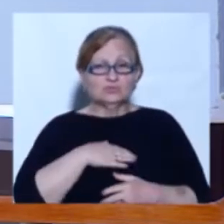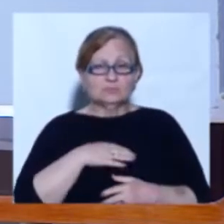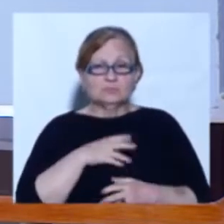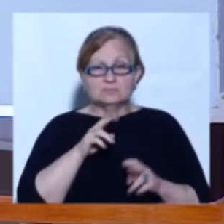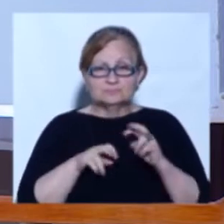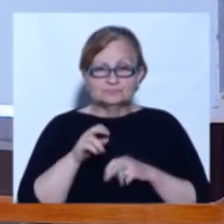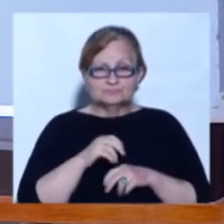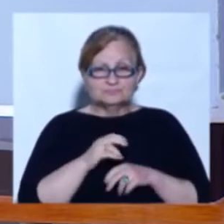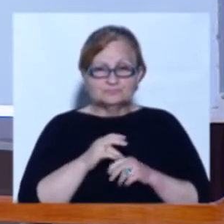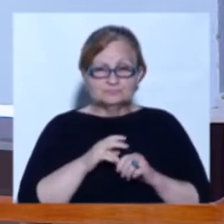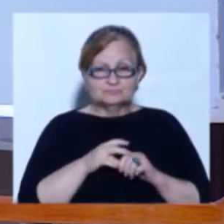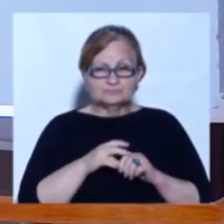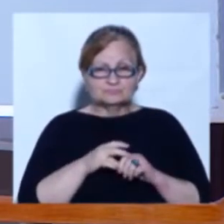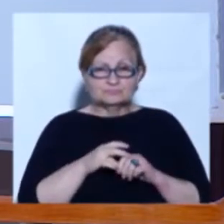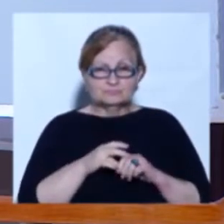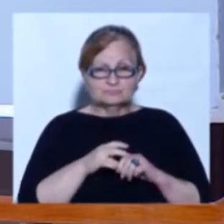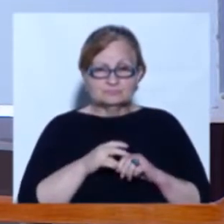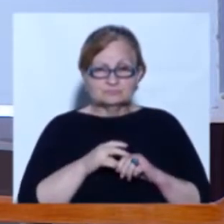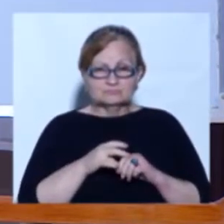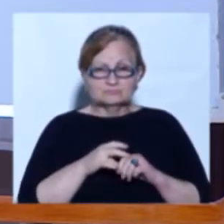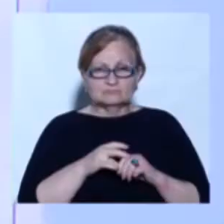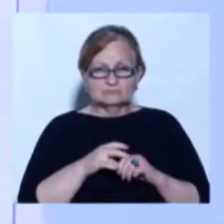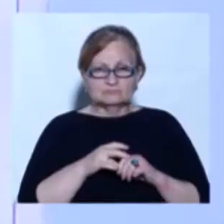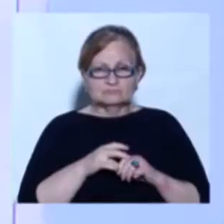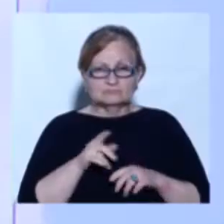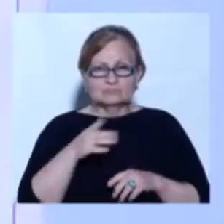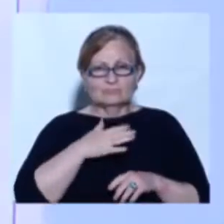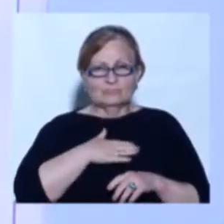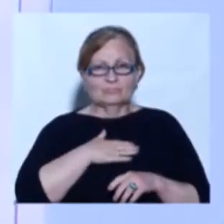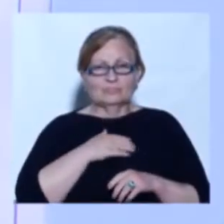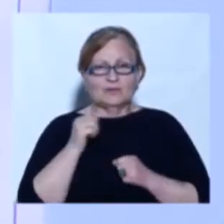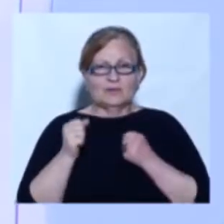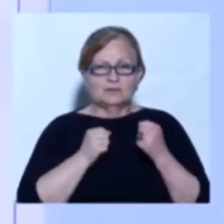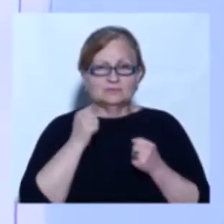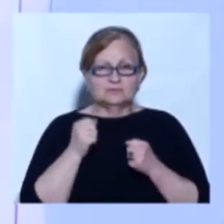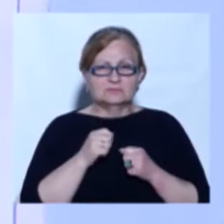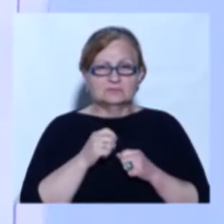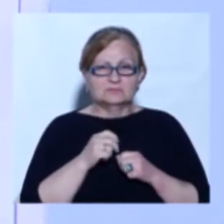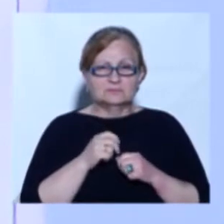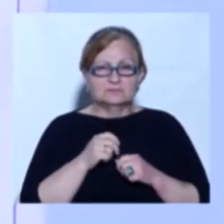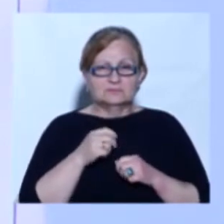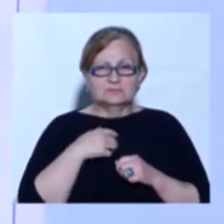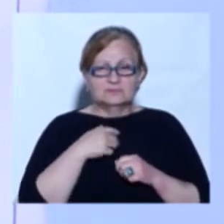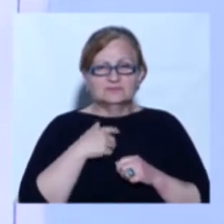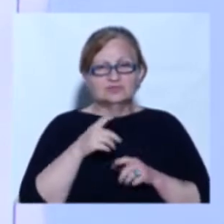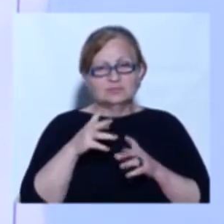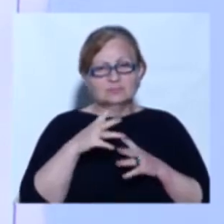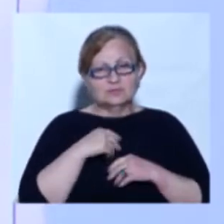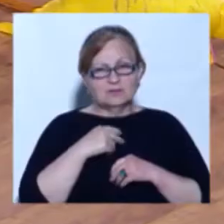დავაკვირდე. ნახო, ნახო. აი ჩემთან ყოფილა. da geht's ihr. Chem tanat sami